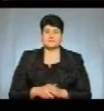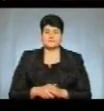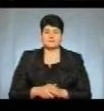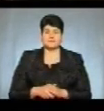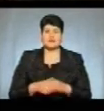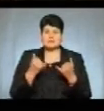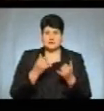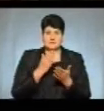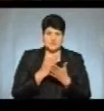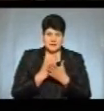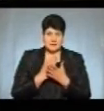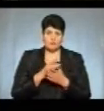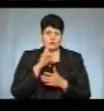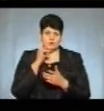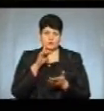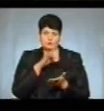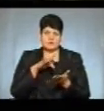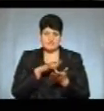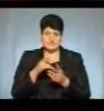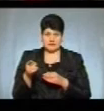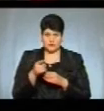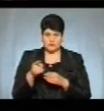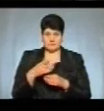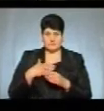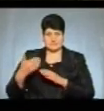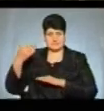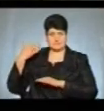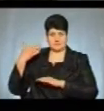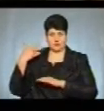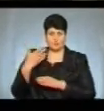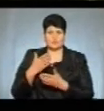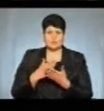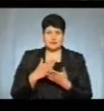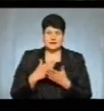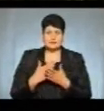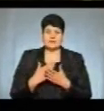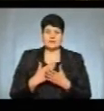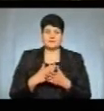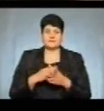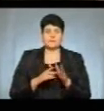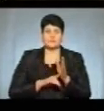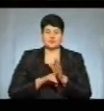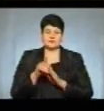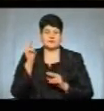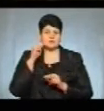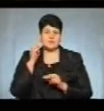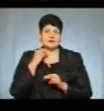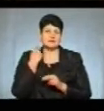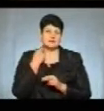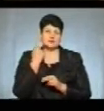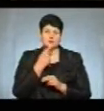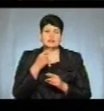Вітаю, зараз ми знаходимося у молодіжному центрі Тернополя. За моєю спиною, що він стартував курс англійської мови, та перша зустріч,